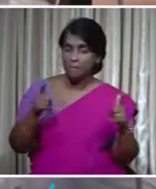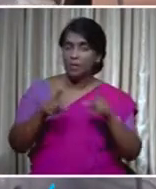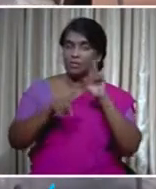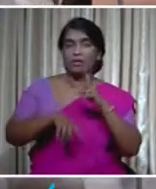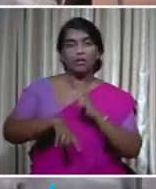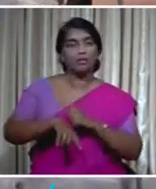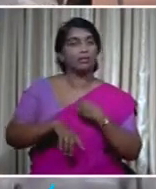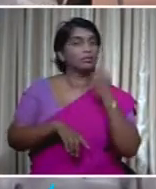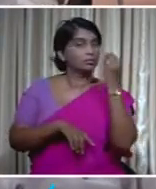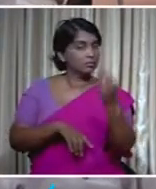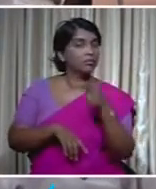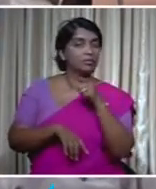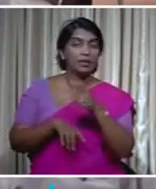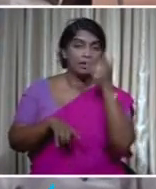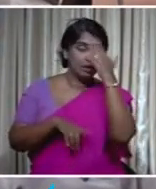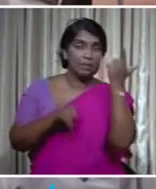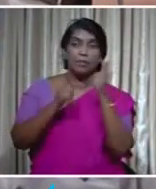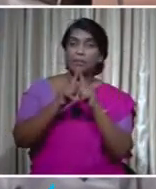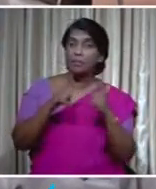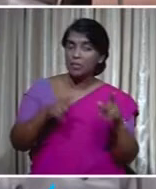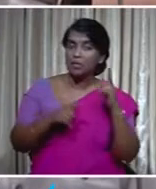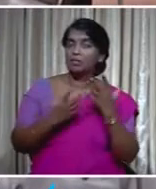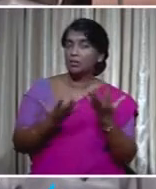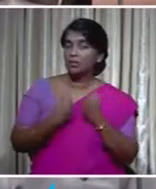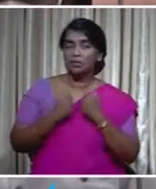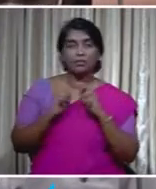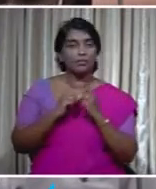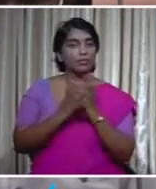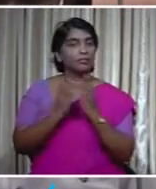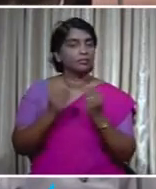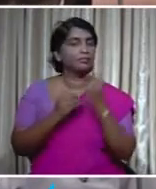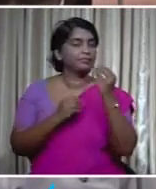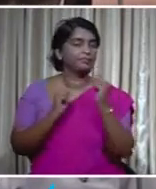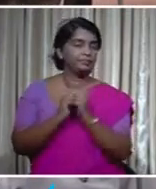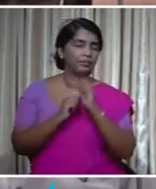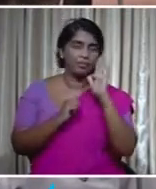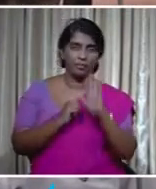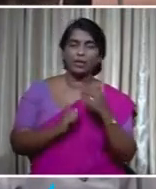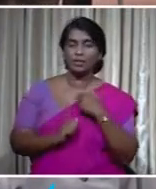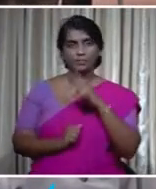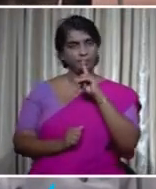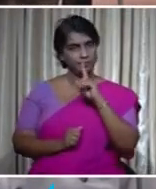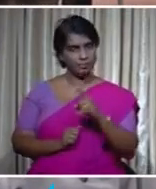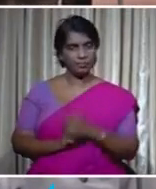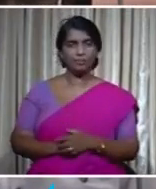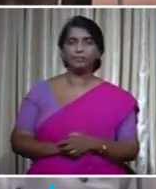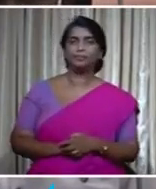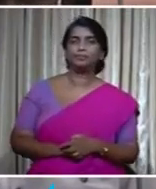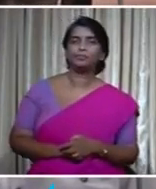அந்த தமிழ் மொழி அடிப்படையிலே தீர்வு காண்பதற்கான முயற்சியை நீங்கள் மேற்கொள்ள வேண்டும் என்பதை நான் இந்த இடத்திலே வலியுறுத்த விரும்புகிறேன். இது